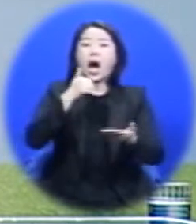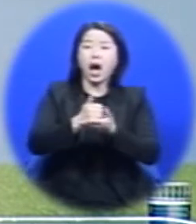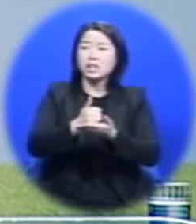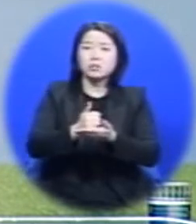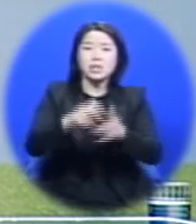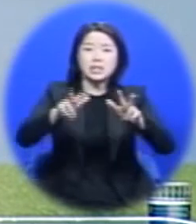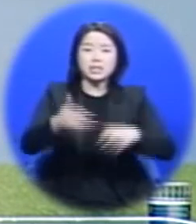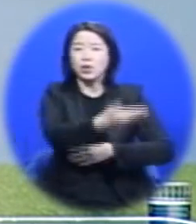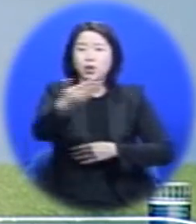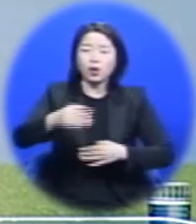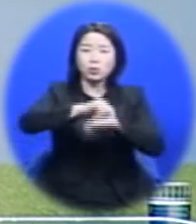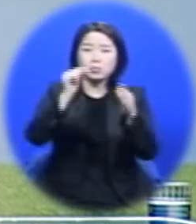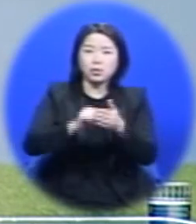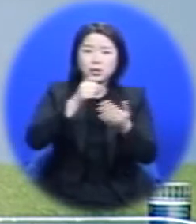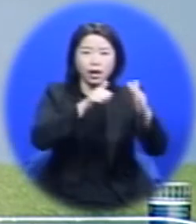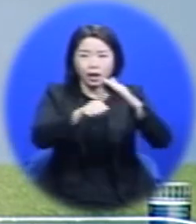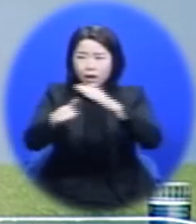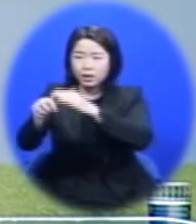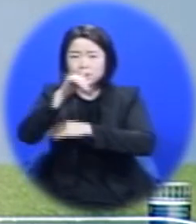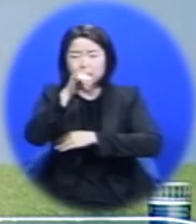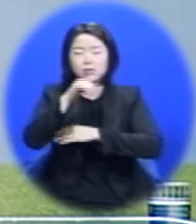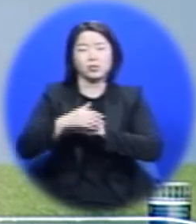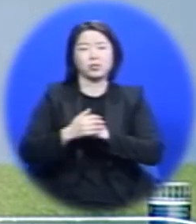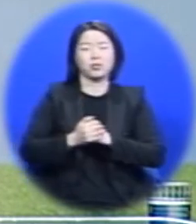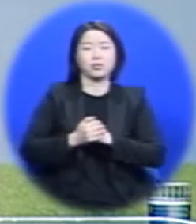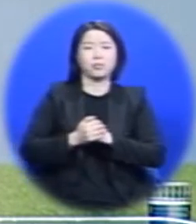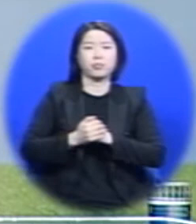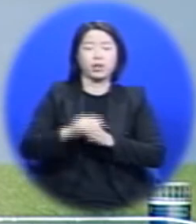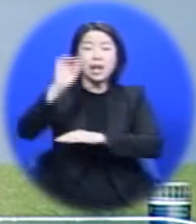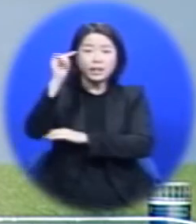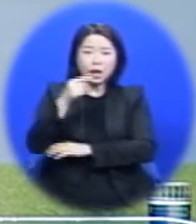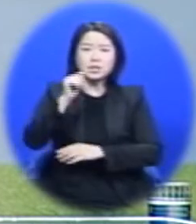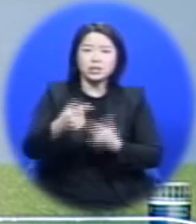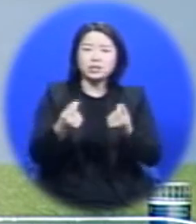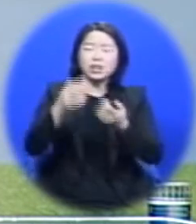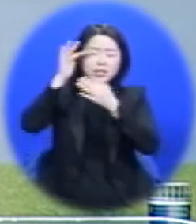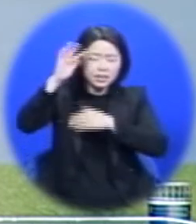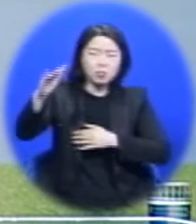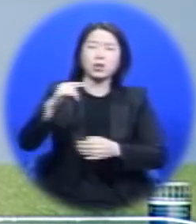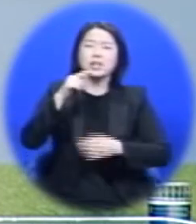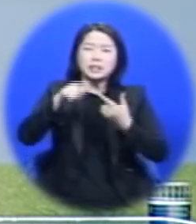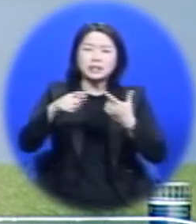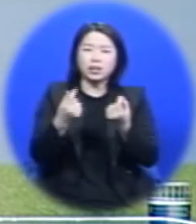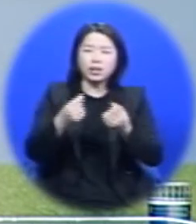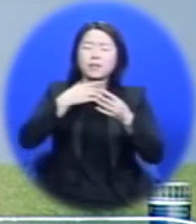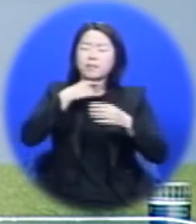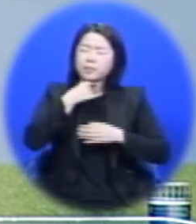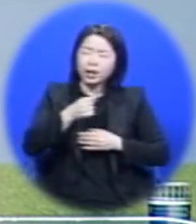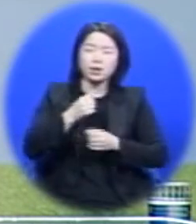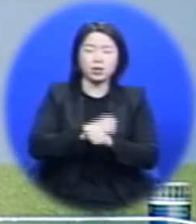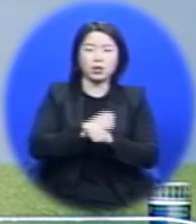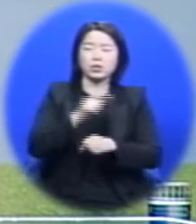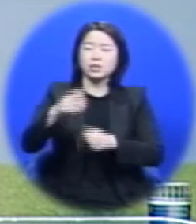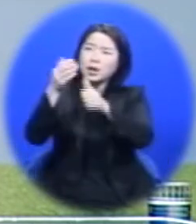하나님이 성도들의 마음에 다 들어가 계신 거예요. 하나님. 다윗은 그렇게 사모하고 그렇게 갈망하고